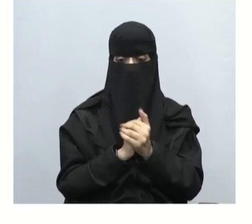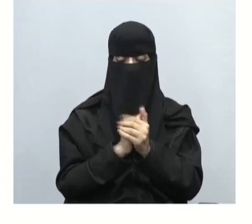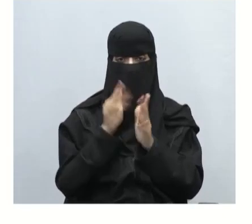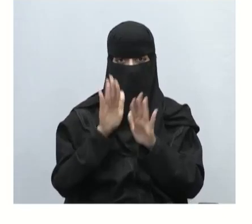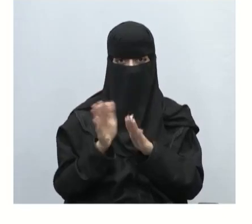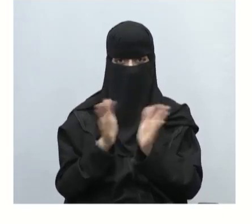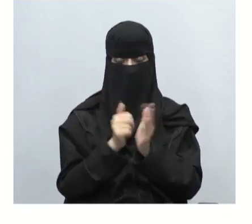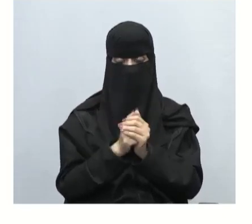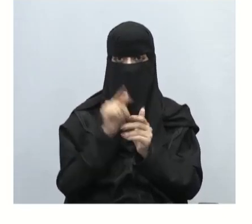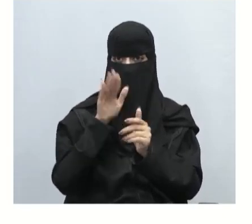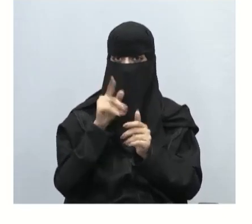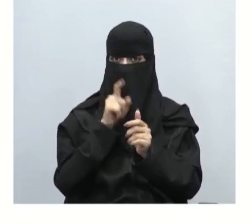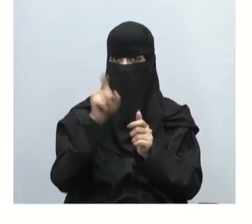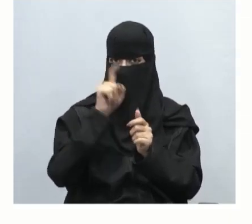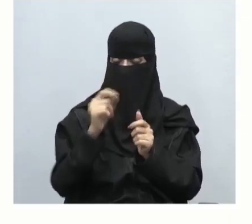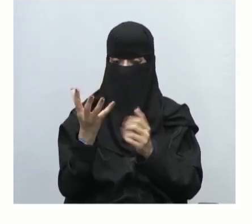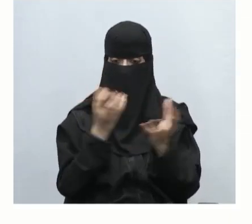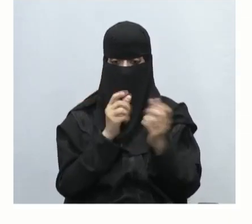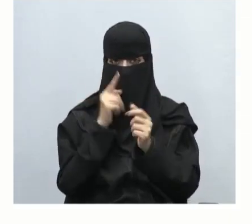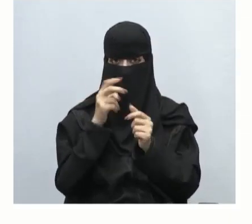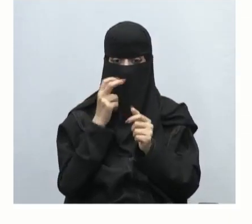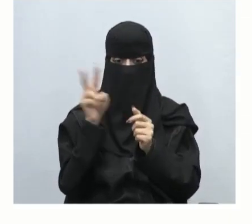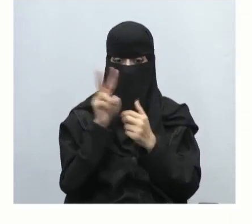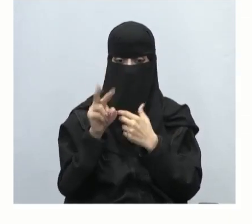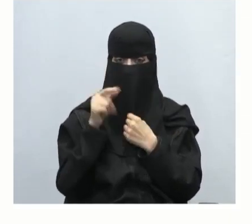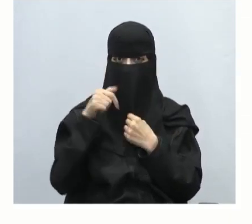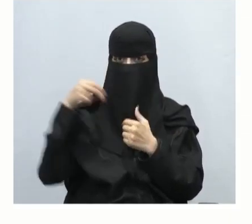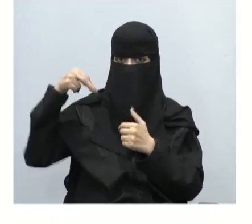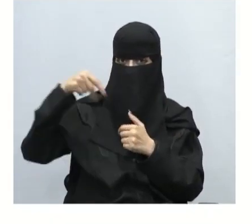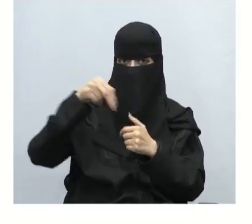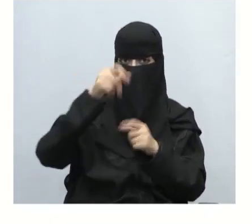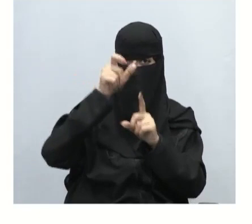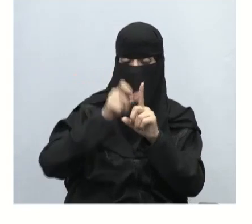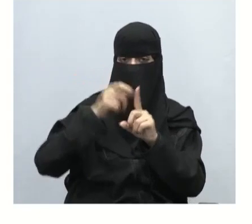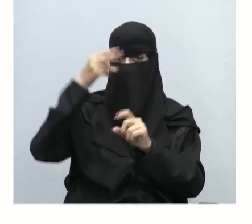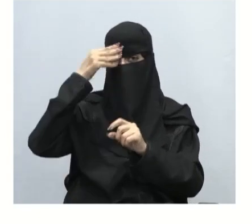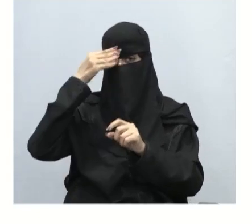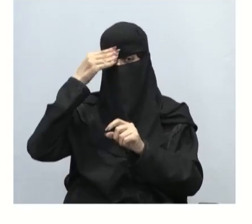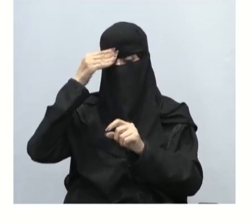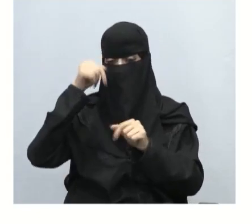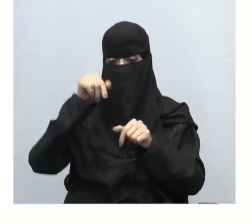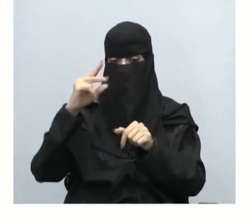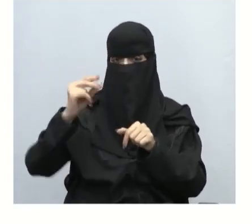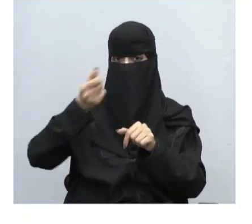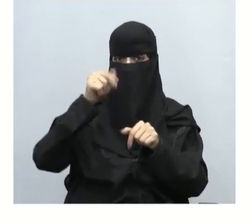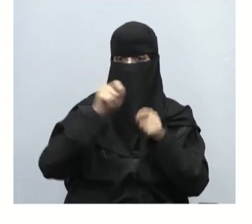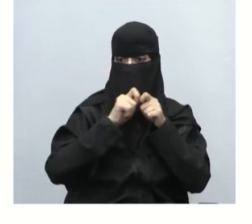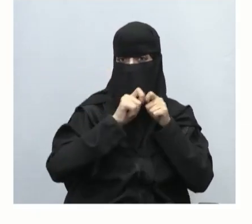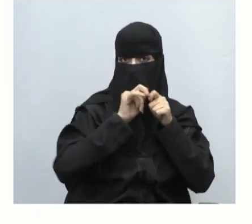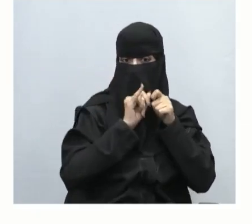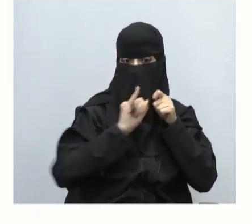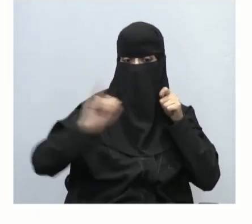د لدينا في السؤال من المعطيات يركض طارق مسافه 0 كل في كل يوم من